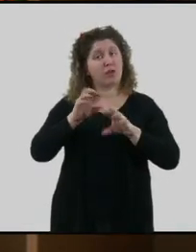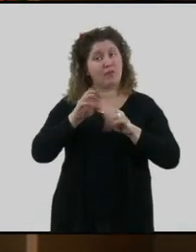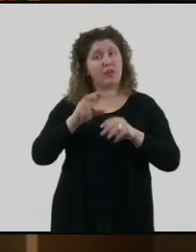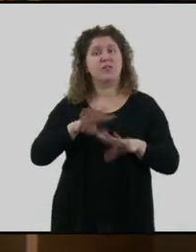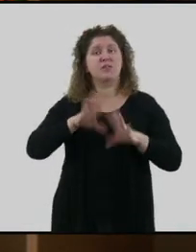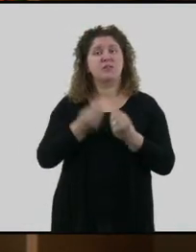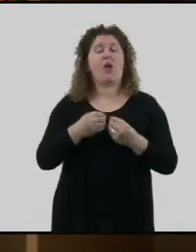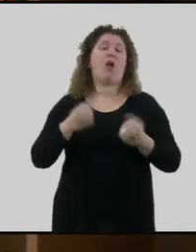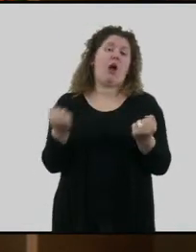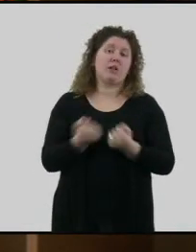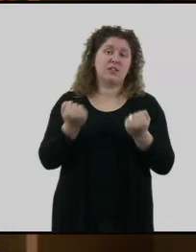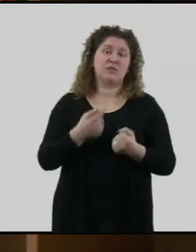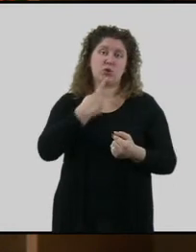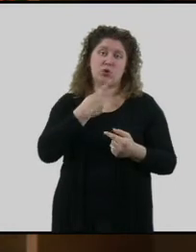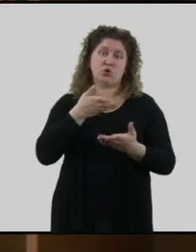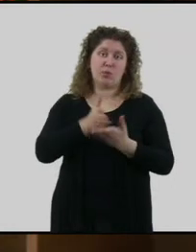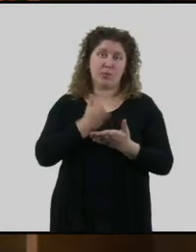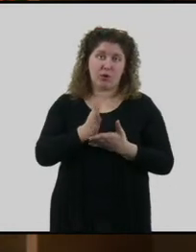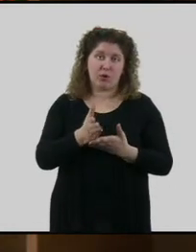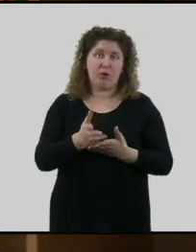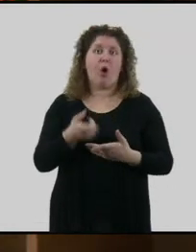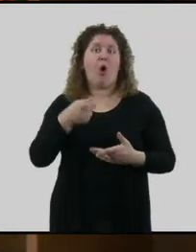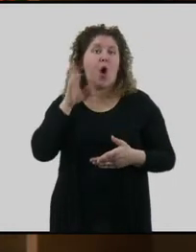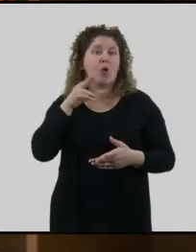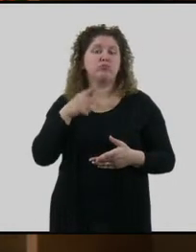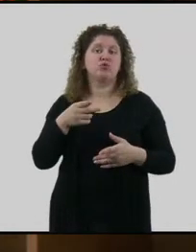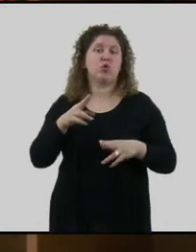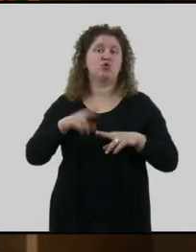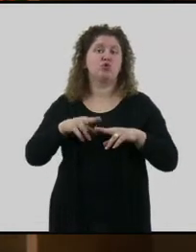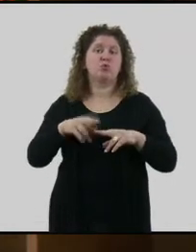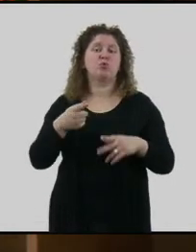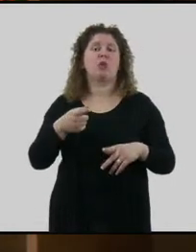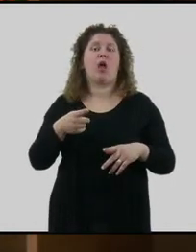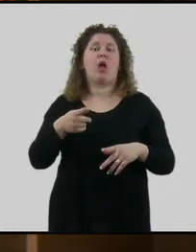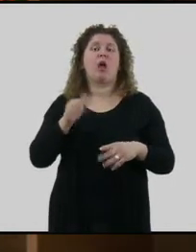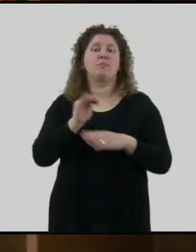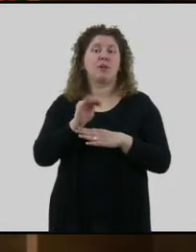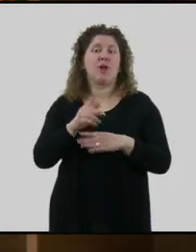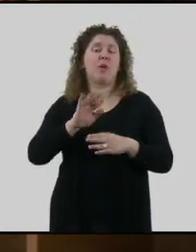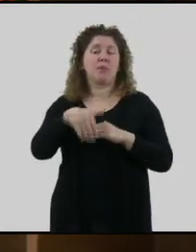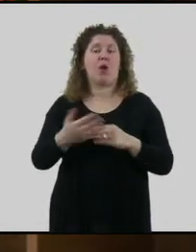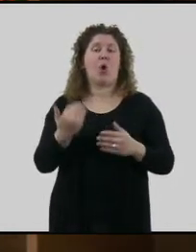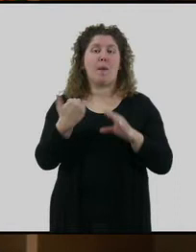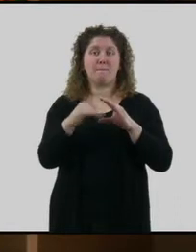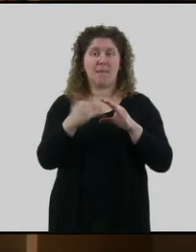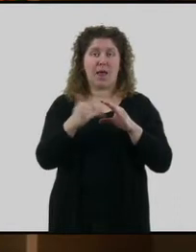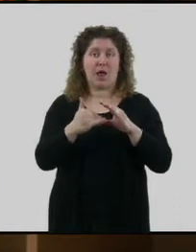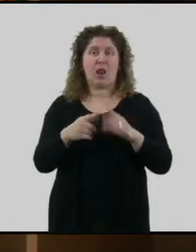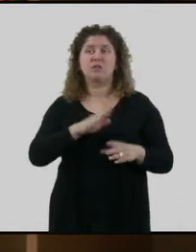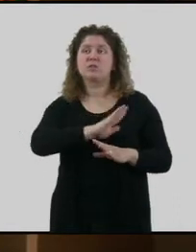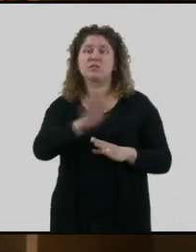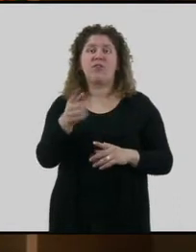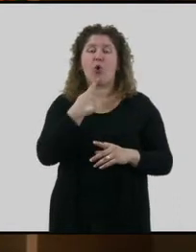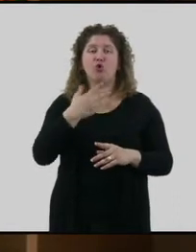koje ćemo provoditi, te načina koji se mogu uključiti. Obično će to biti putem e-maila, prijava za grupe, za one koji žele u njima